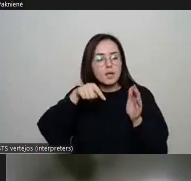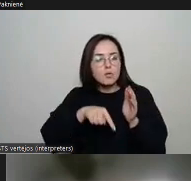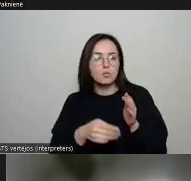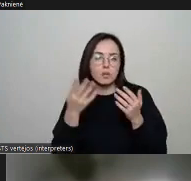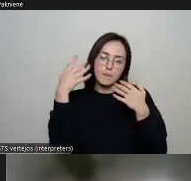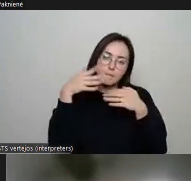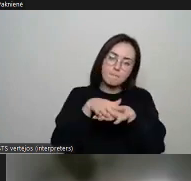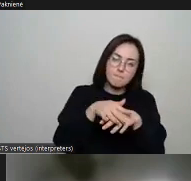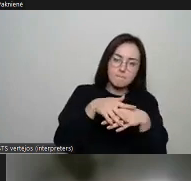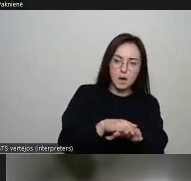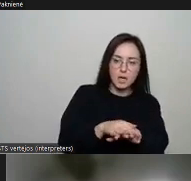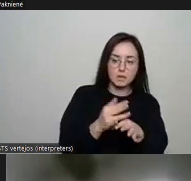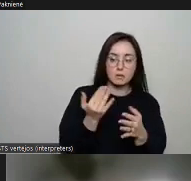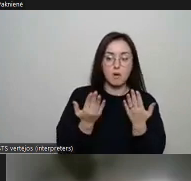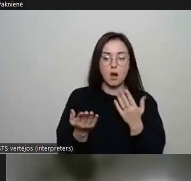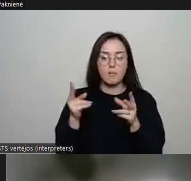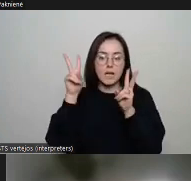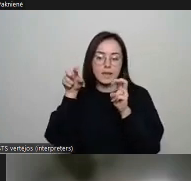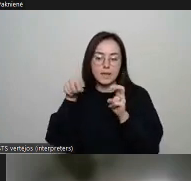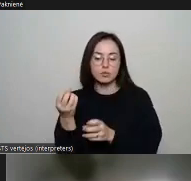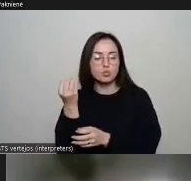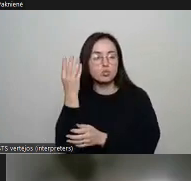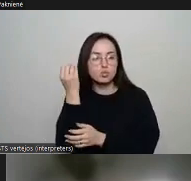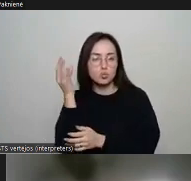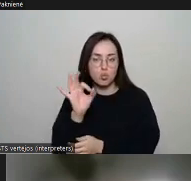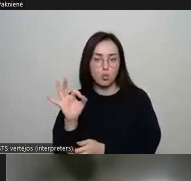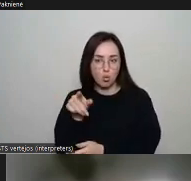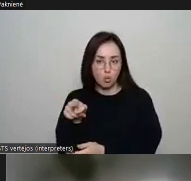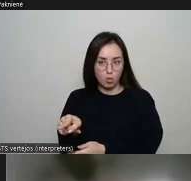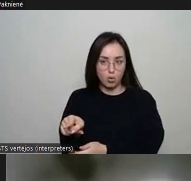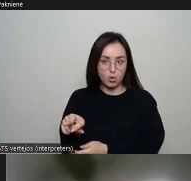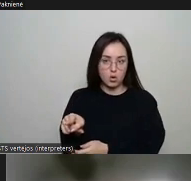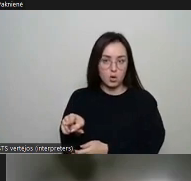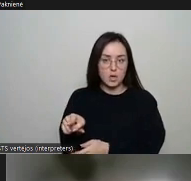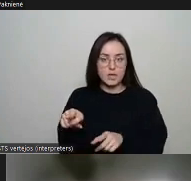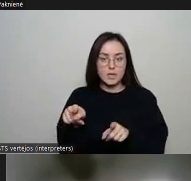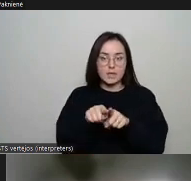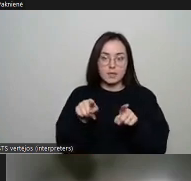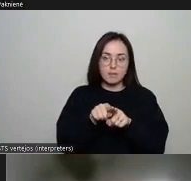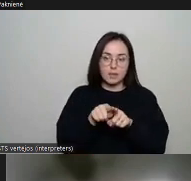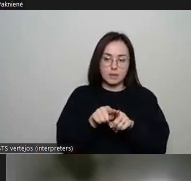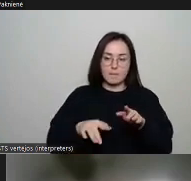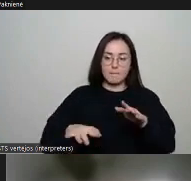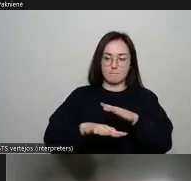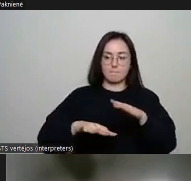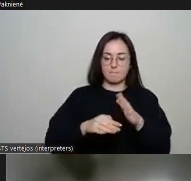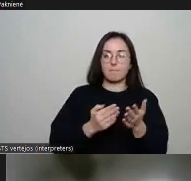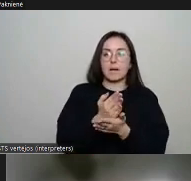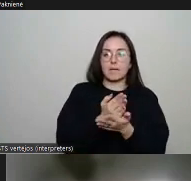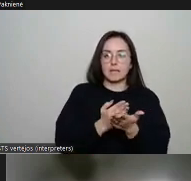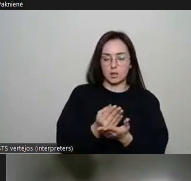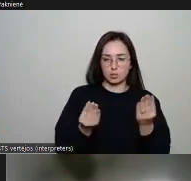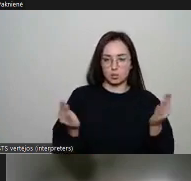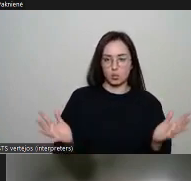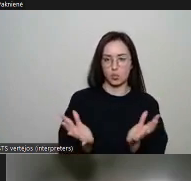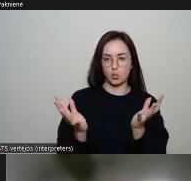arba temos supratimą. Ir tai tuo pačiu yra ir patyriminis ugdymas.